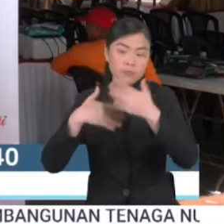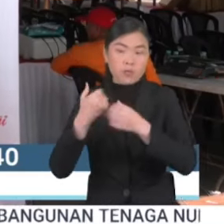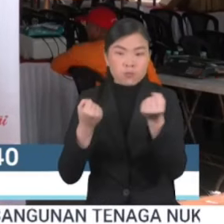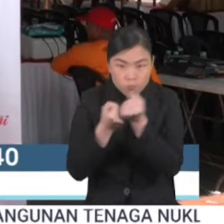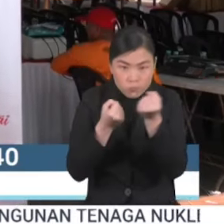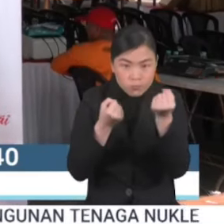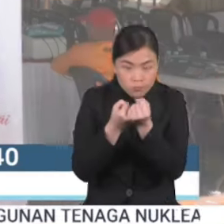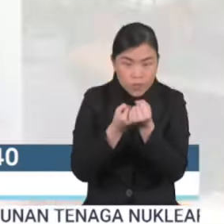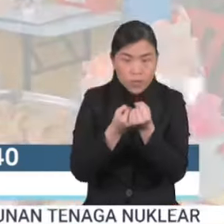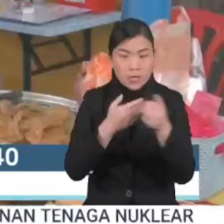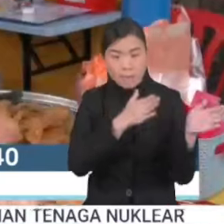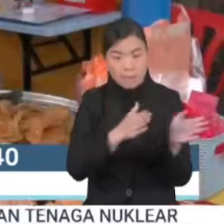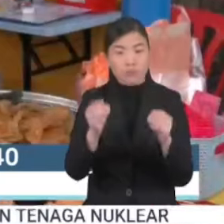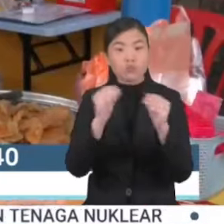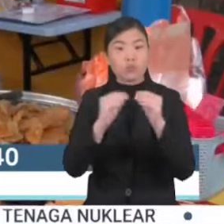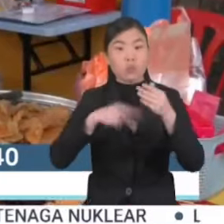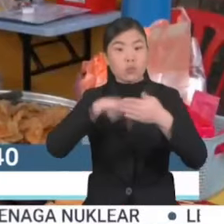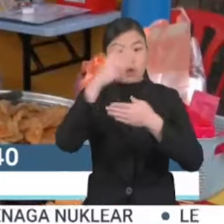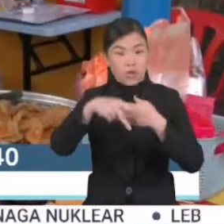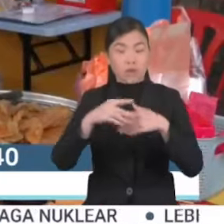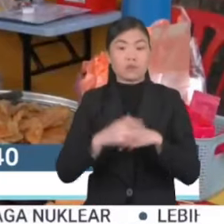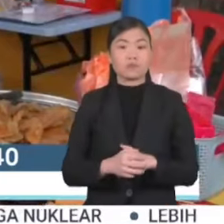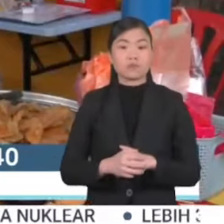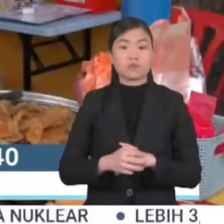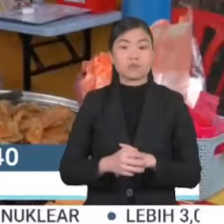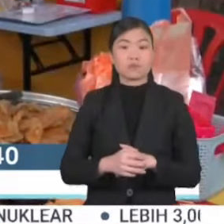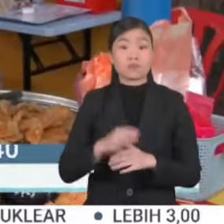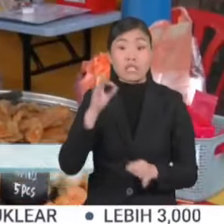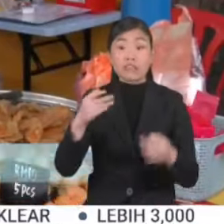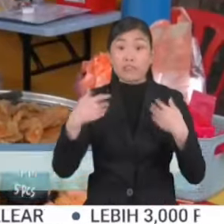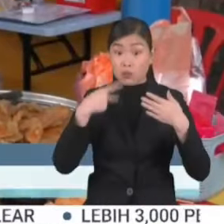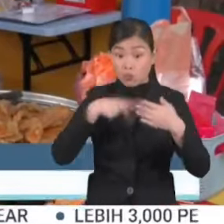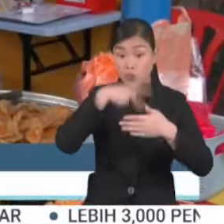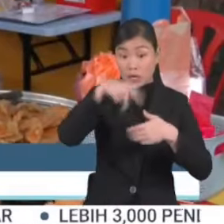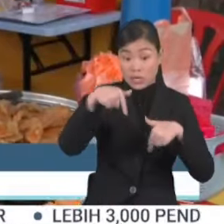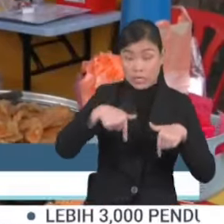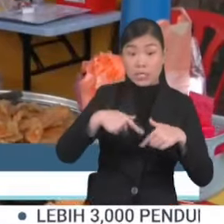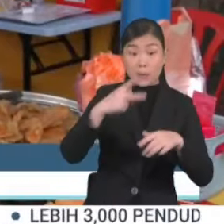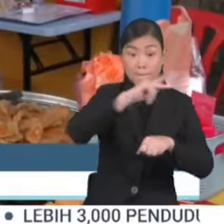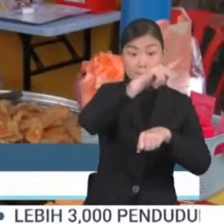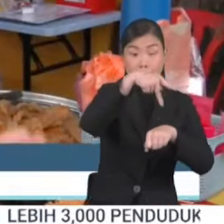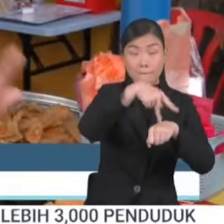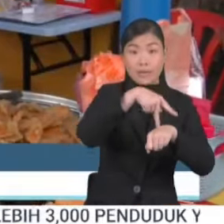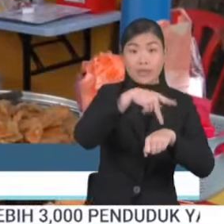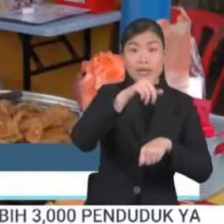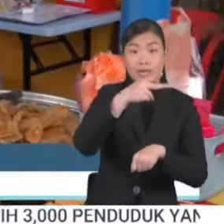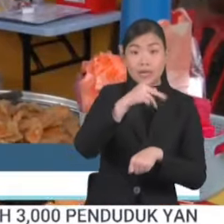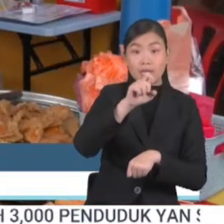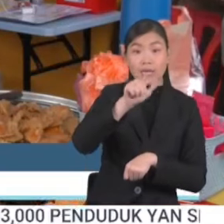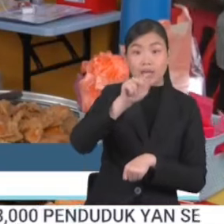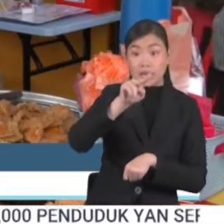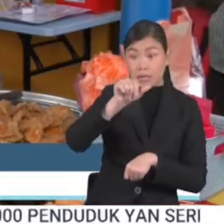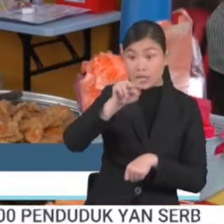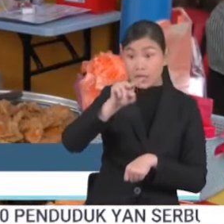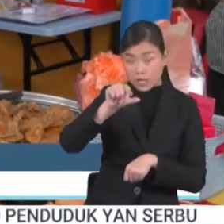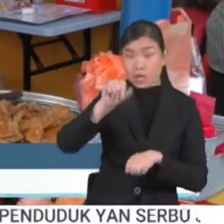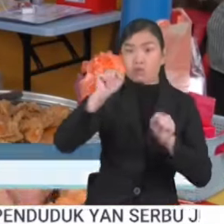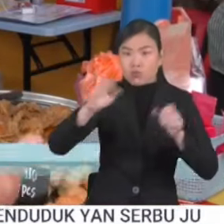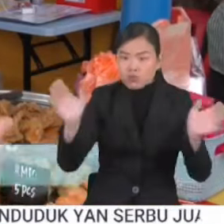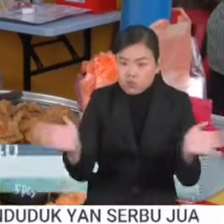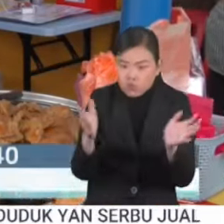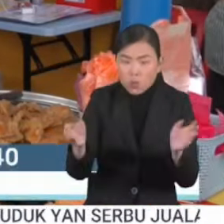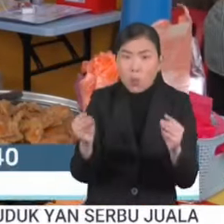akan dukung acara-acara yang seperti ini. Wujudnya program-program dekat Pantai Kelanang ini, dia dapat meningkatkan lagi macam hasil jualan lah